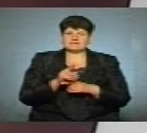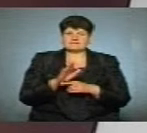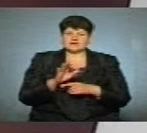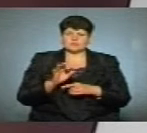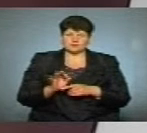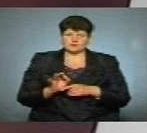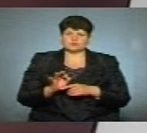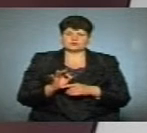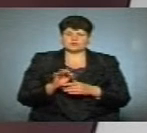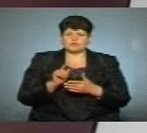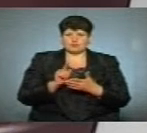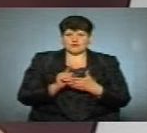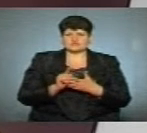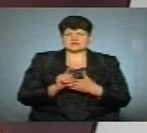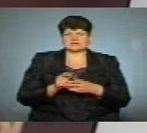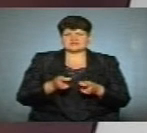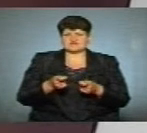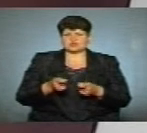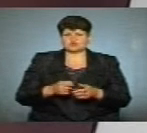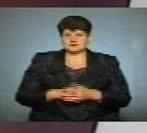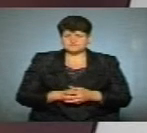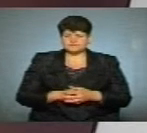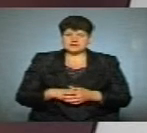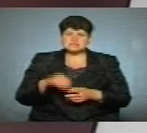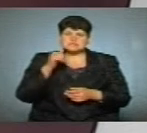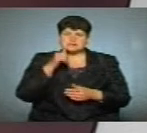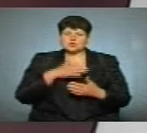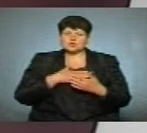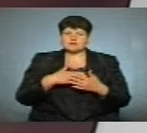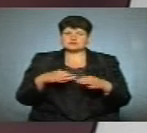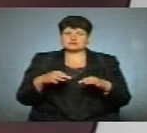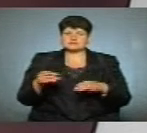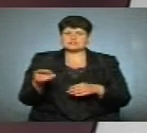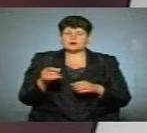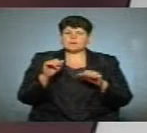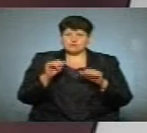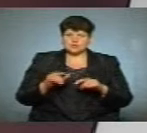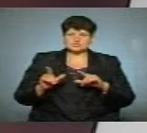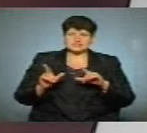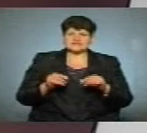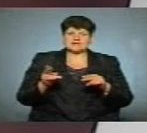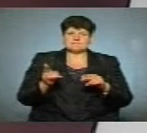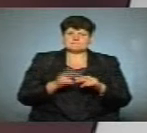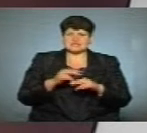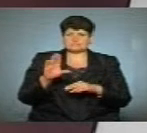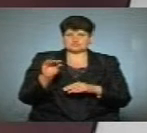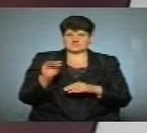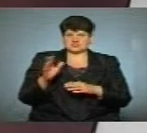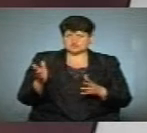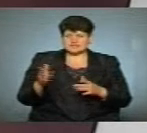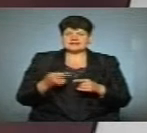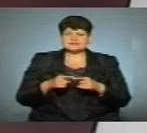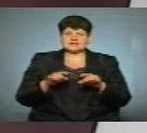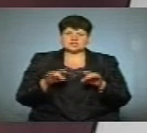виконувачку обов'язків завідувачки. Відзавтра у громадському транспорті Тернополя можна їздити без перепустки. Таке рішення